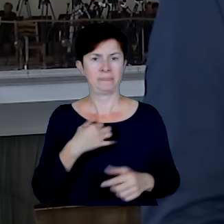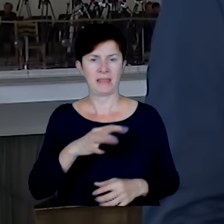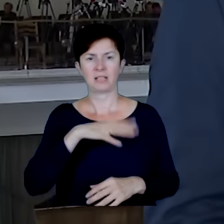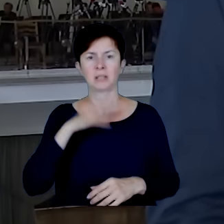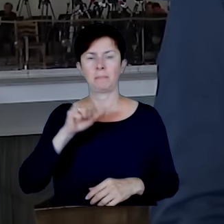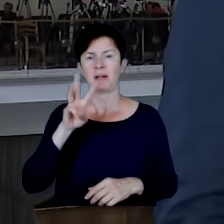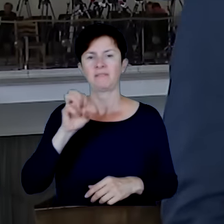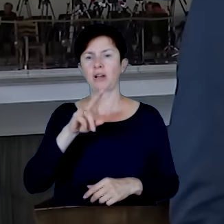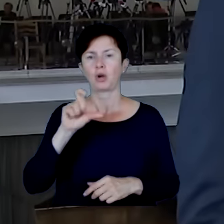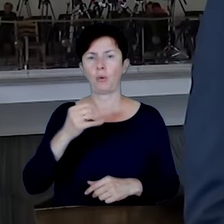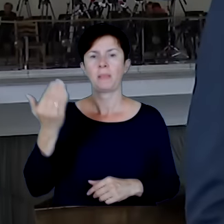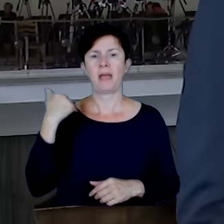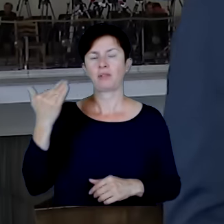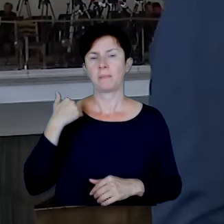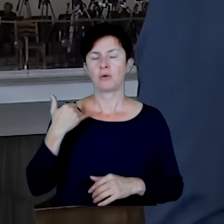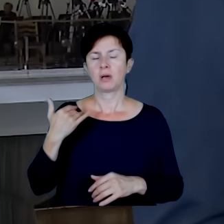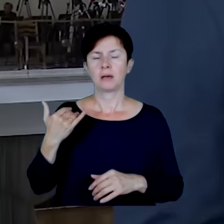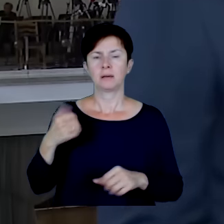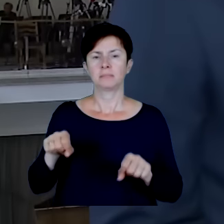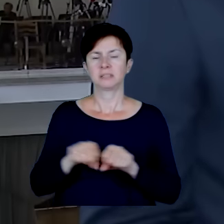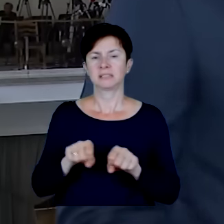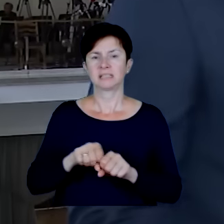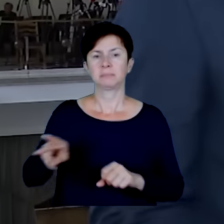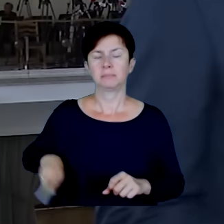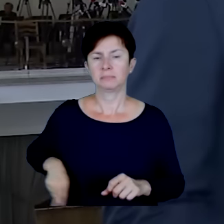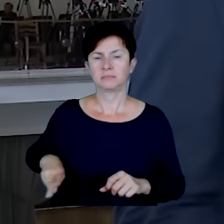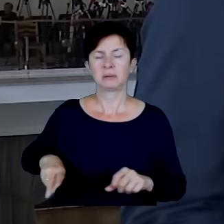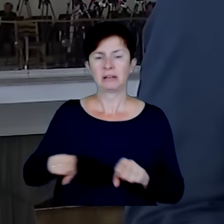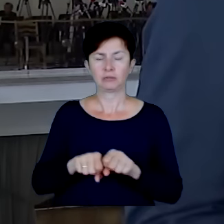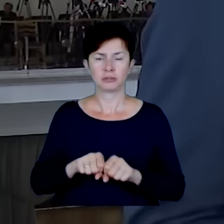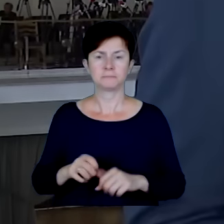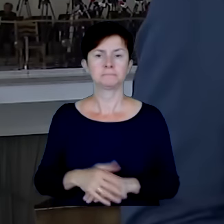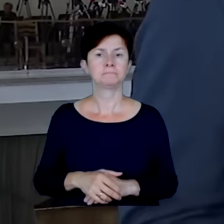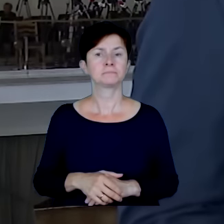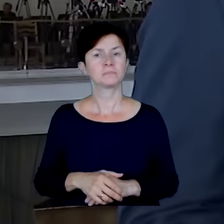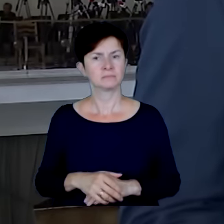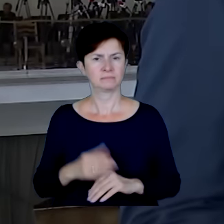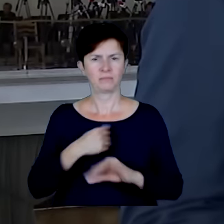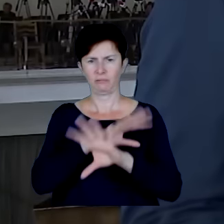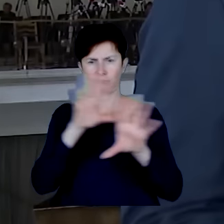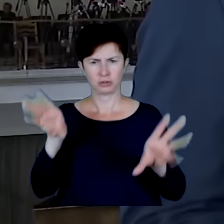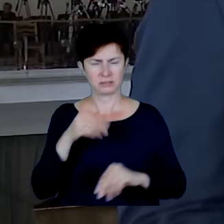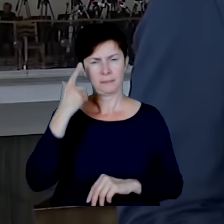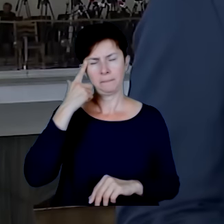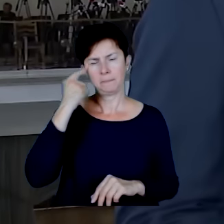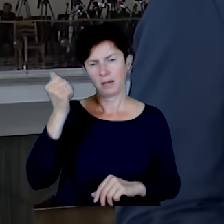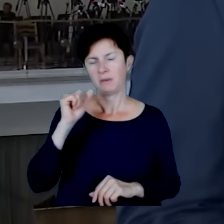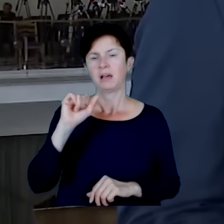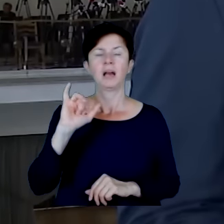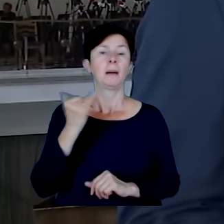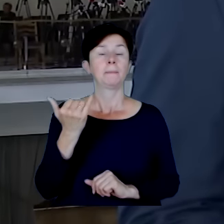Warchoł, były minister sprawiedliwości, poseł Suwerennej Polski. Kłaniam się, dzień dobry. Dzień dobry, witam serdecznie. No właśnie, mieliśmy. Wszyscy pamiętamy, jak wyglądała